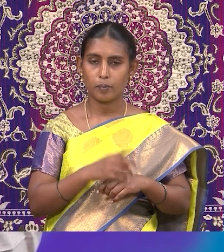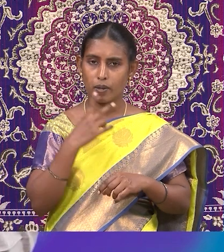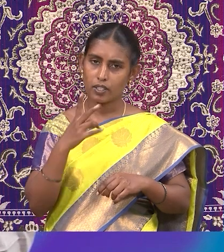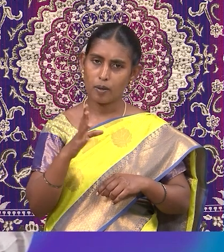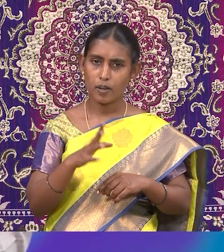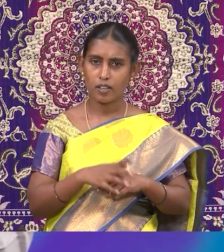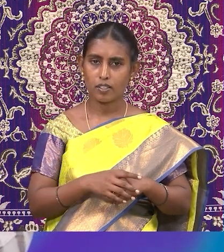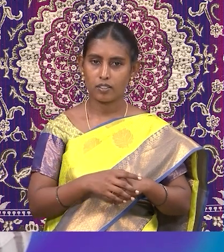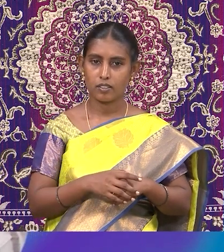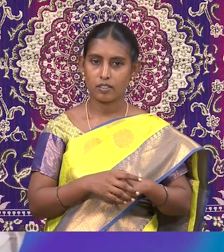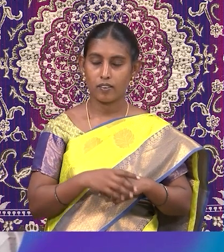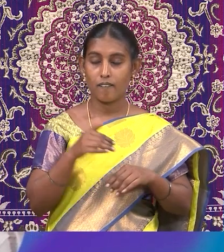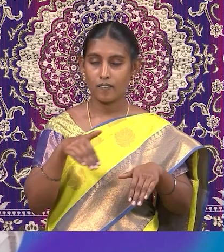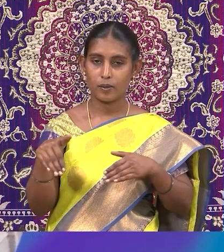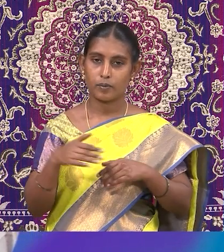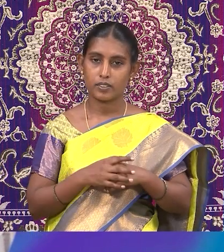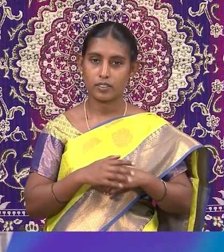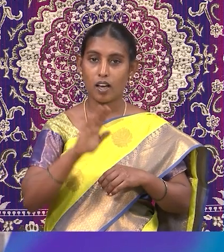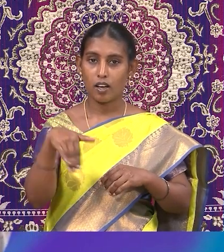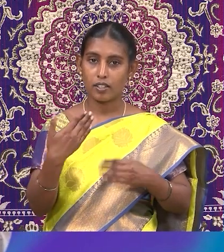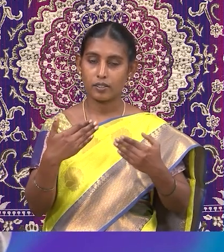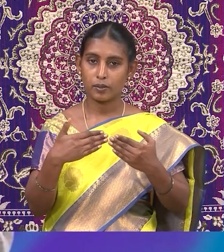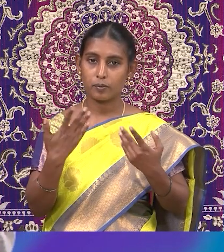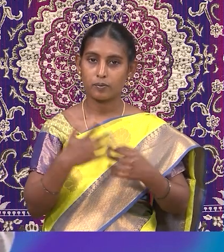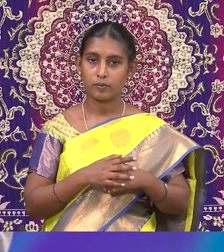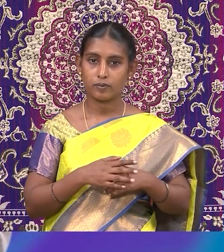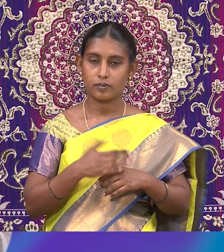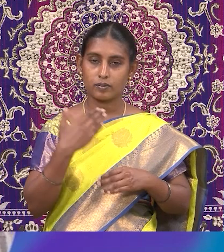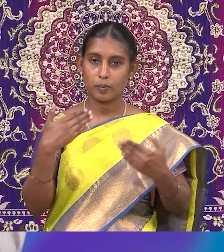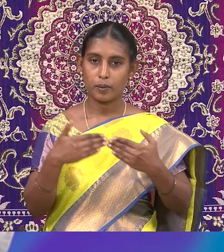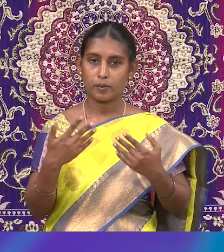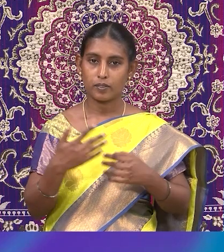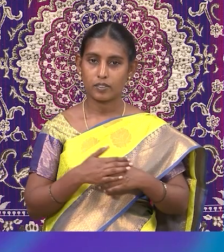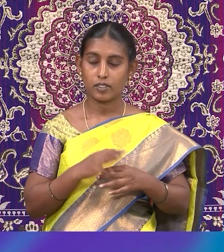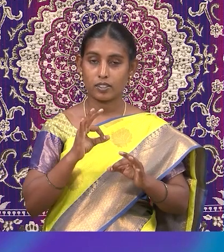பார்க்கலாமா, வெயிட் பண்ணுங்கள், அடுத்த வகுப்புக்காக என்னை சந்தியுங்கள்,